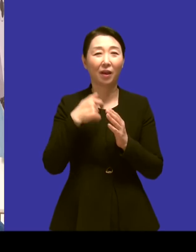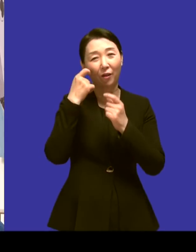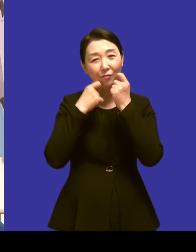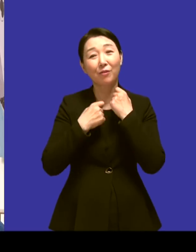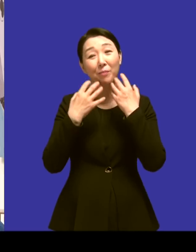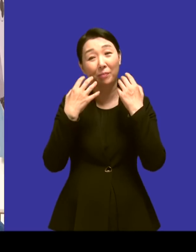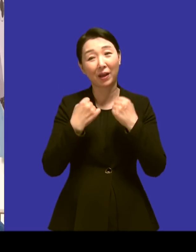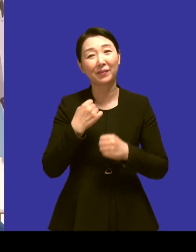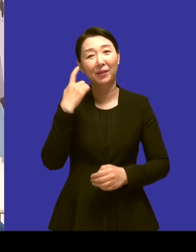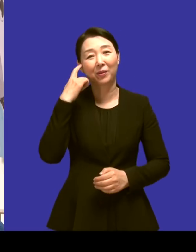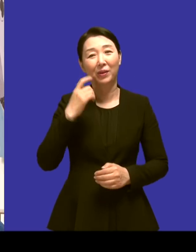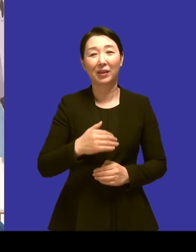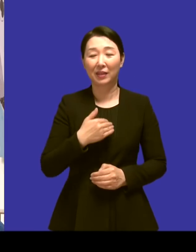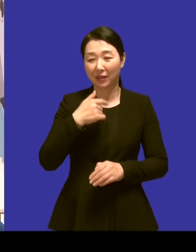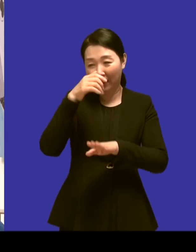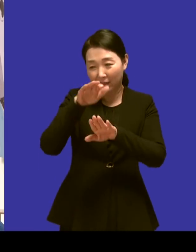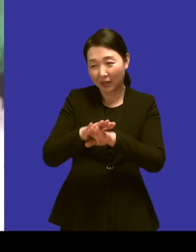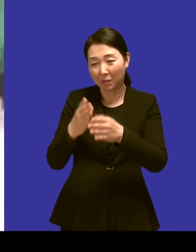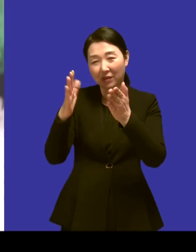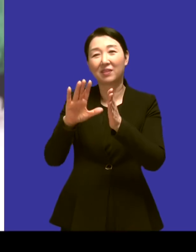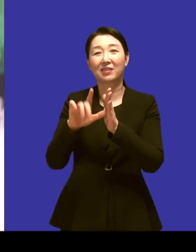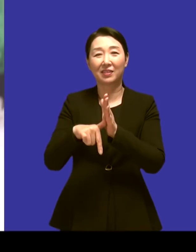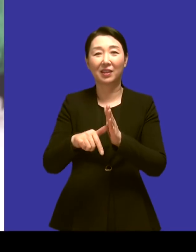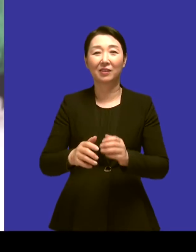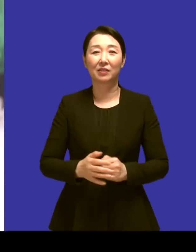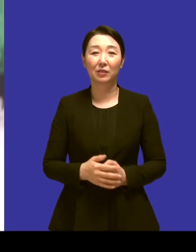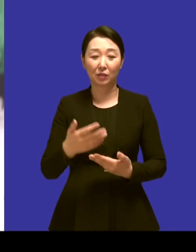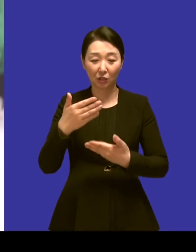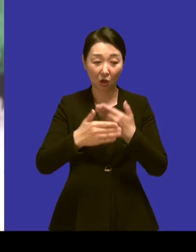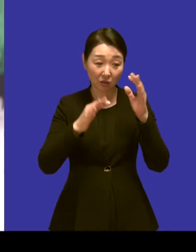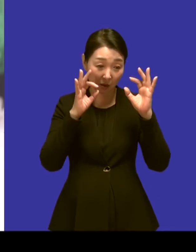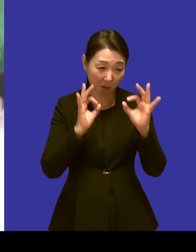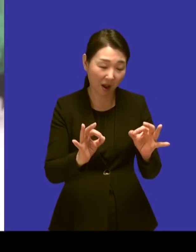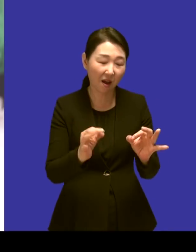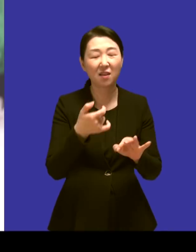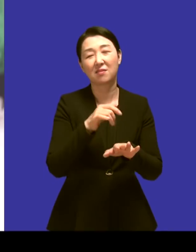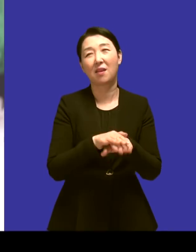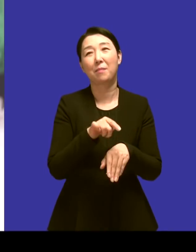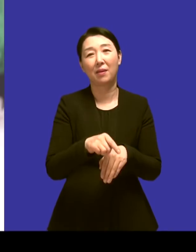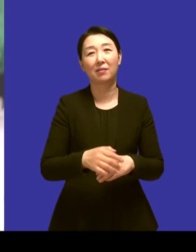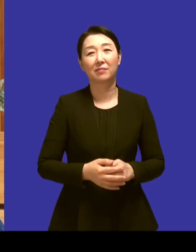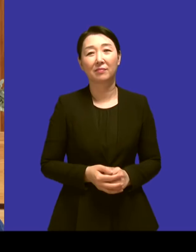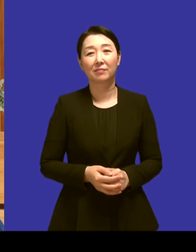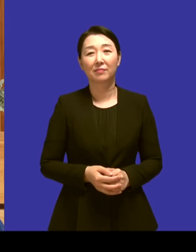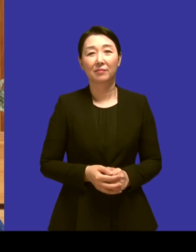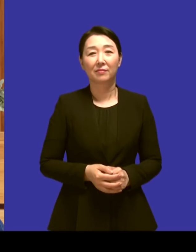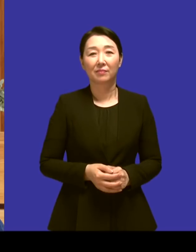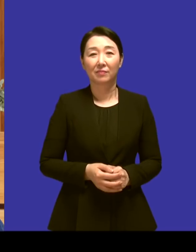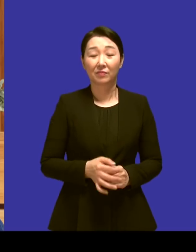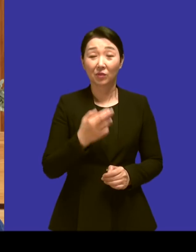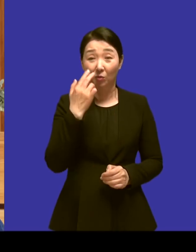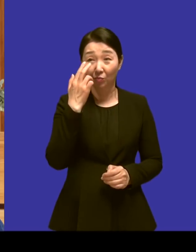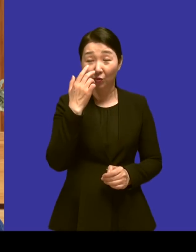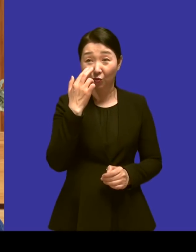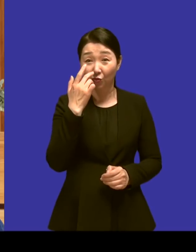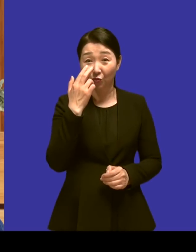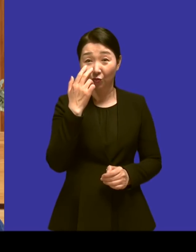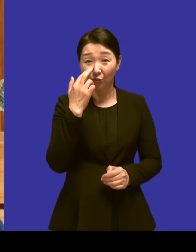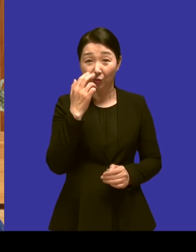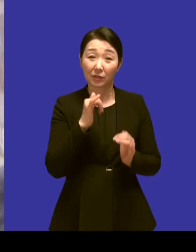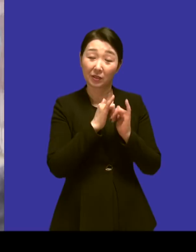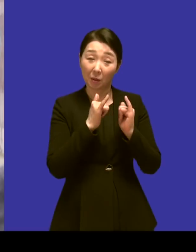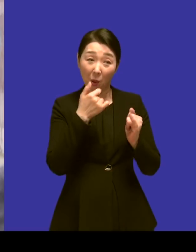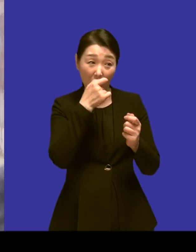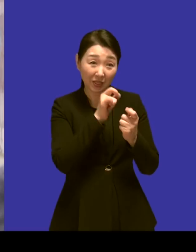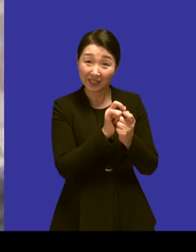제가 유일하게 예배 드리는 시간이었던 것 같아요. 그 영상을 보고 있는 시간이 그 기간 동안은. 그럼 미국인들하고도 좀 많이 친해지고.